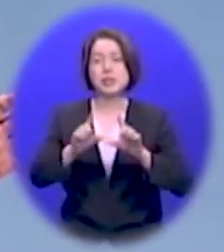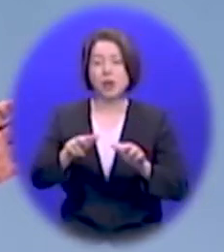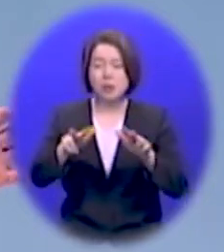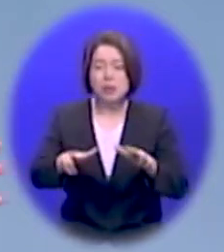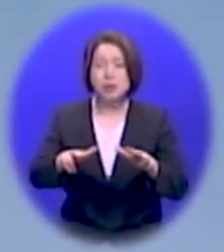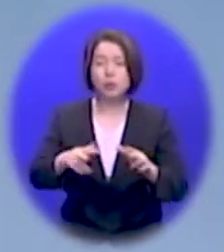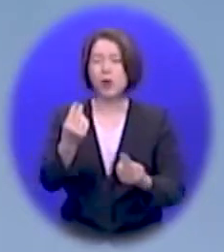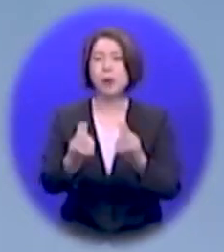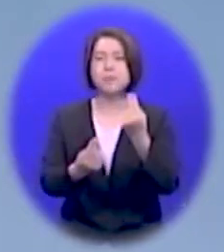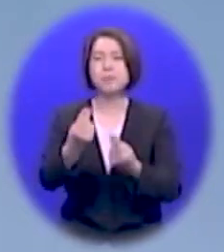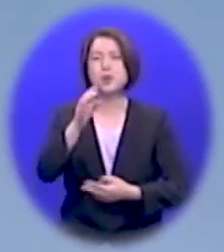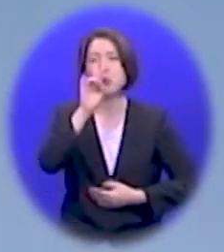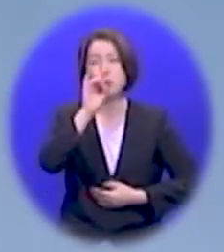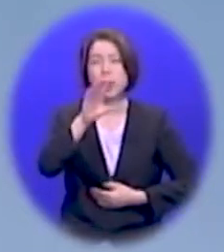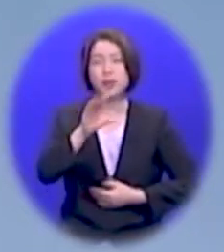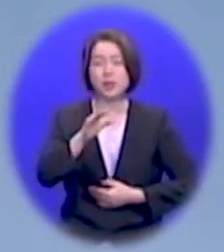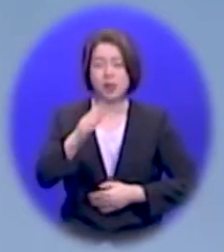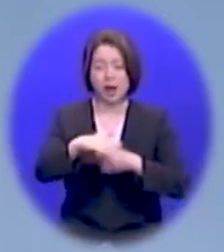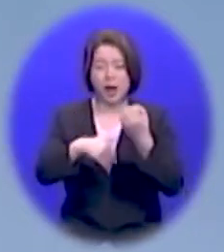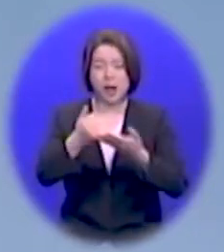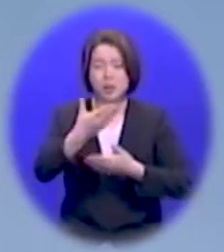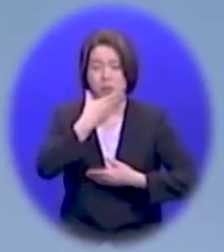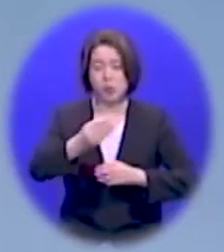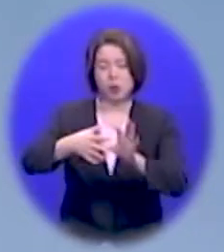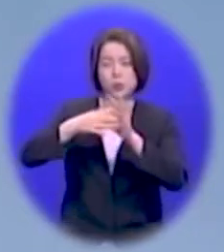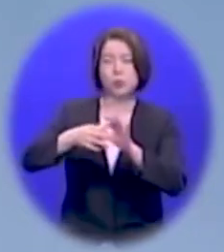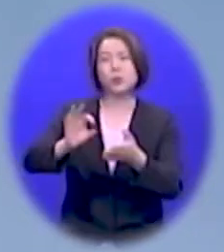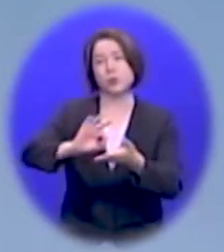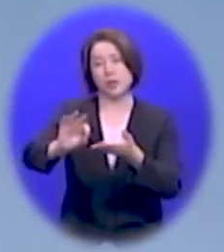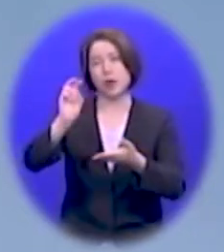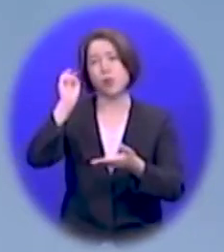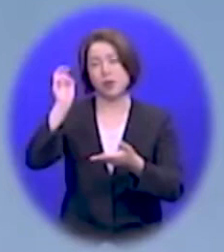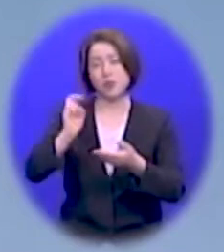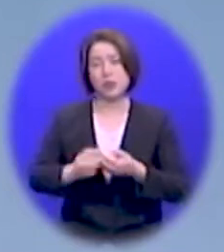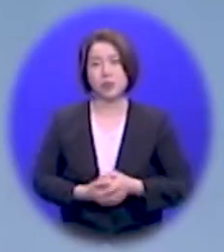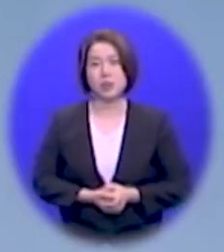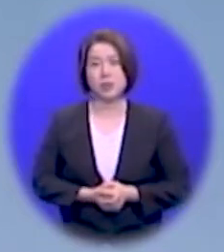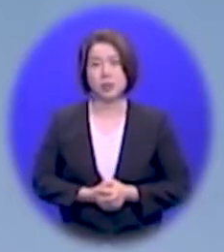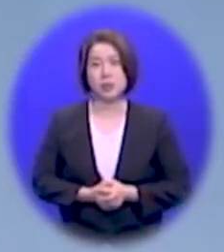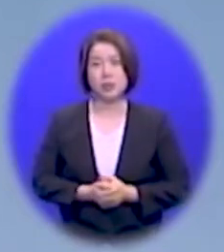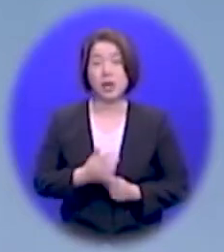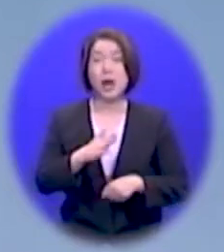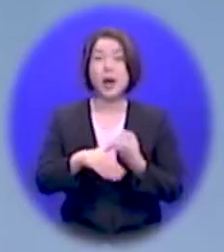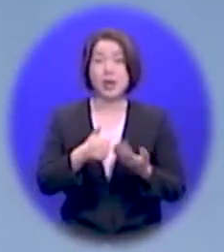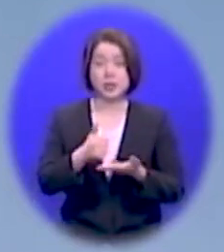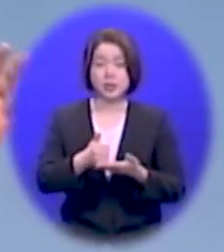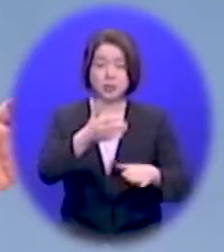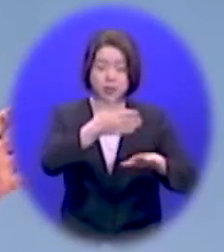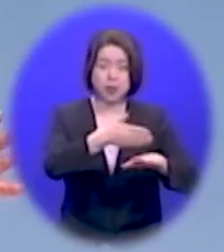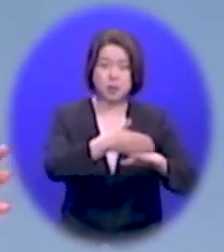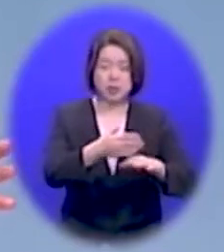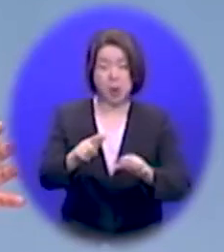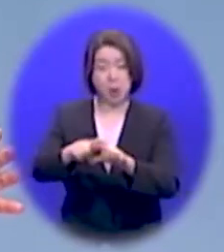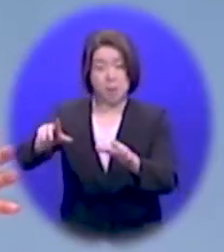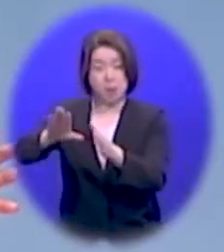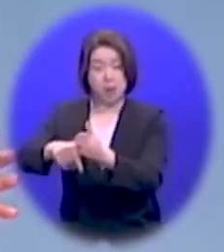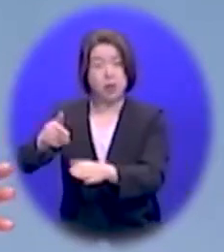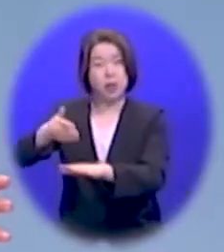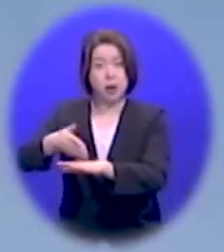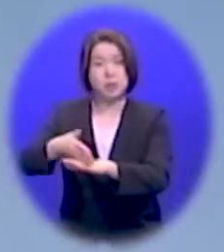안되게 하나님이 복의 통로로 쓰셨어요 하나님께서 감사하라 범사에 감사하라